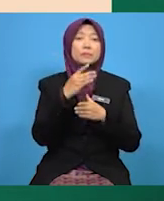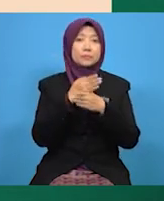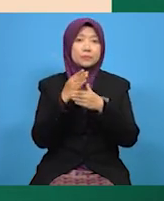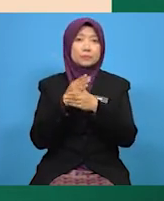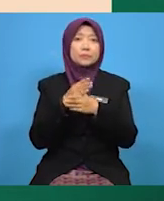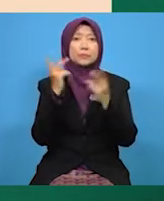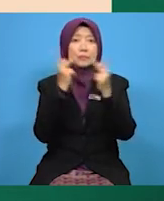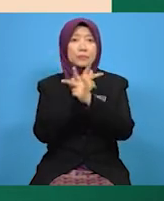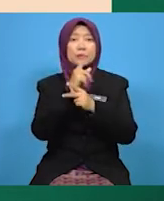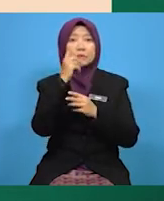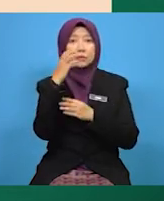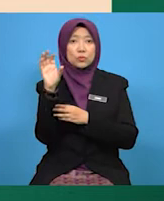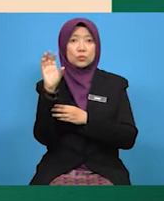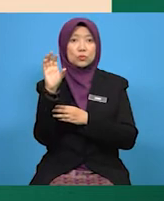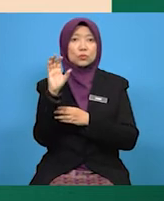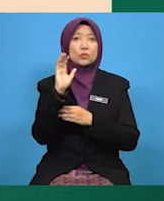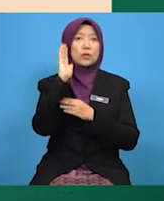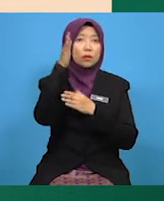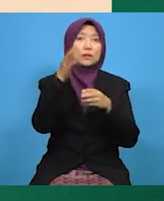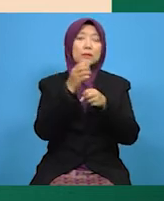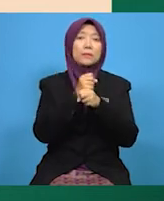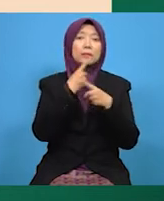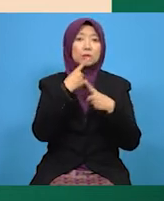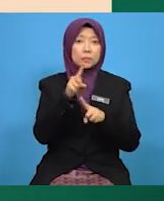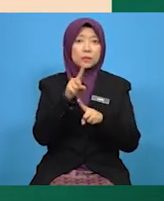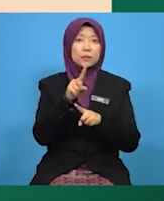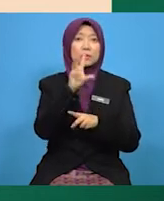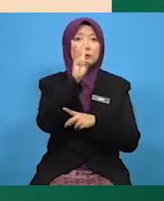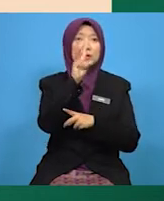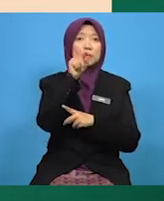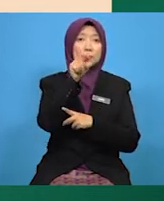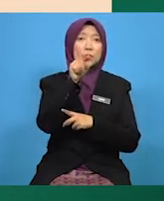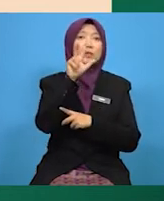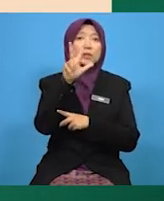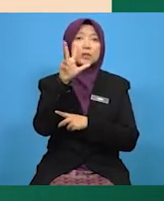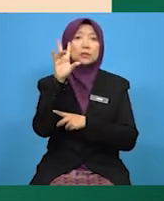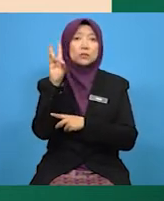1570, darabkan 100 dan kita akan dapat jawapannya